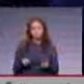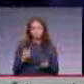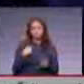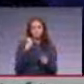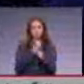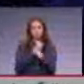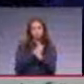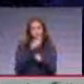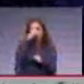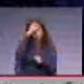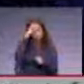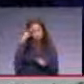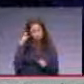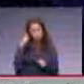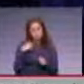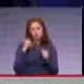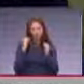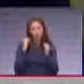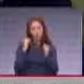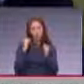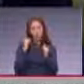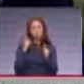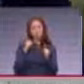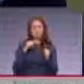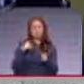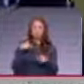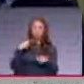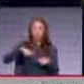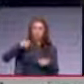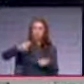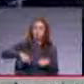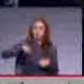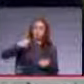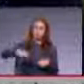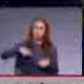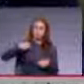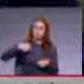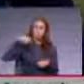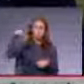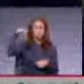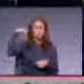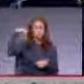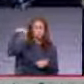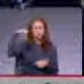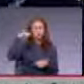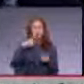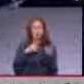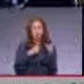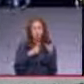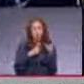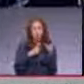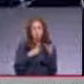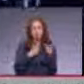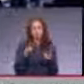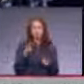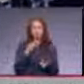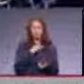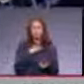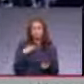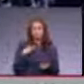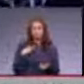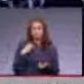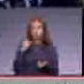عليهم واشتغلت وطفحت الدم عليهم. انا اشتغلت في وزاره الحربيه في الخدمات الطبيه.